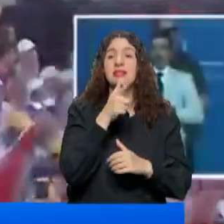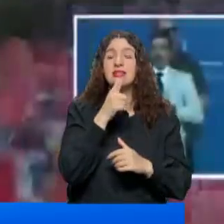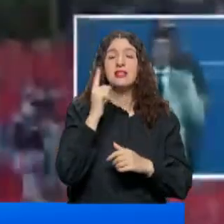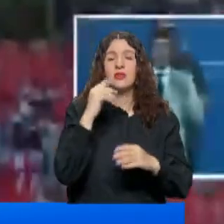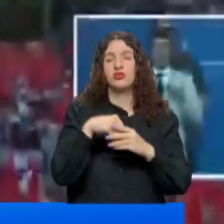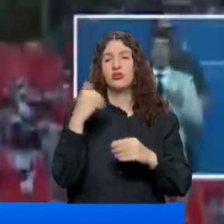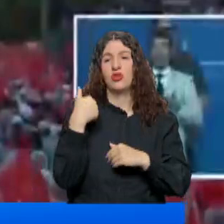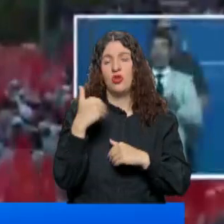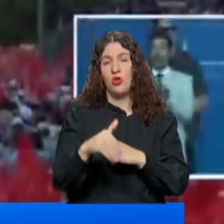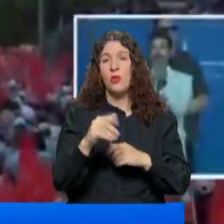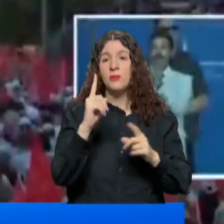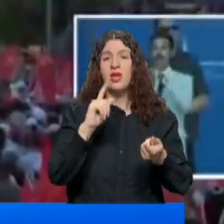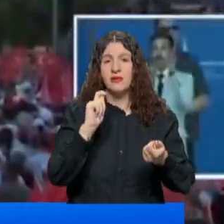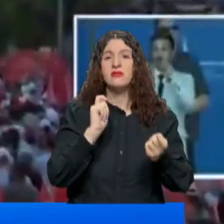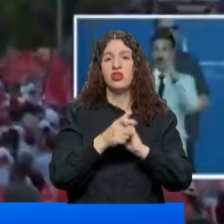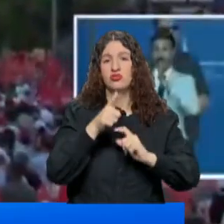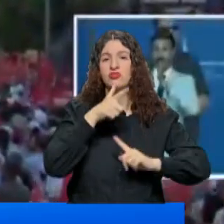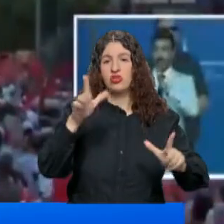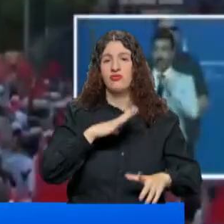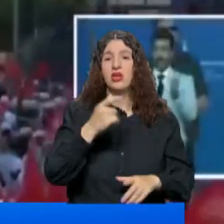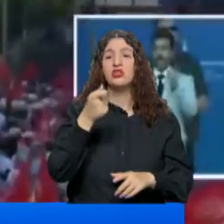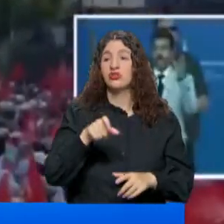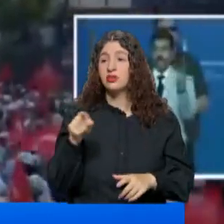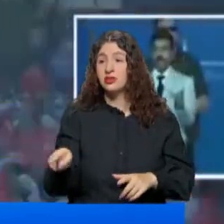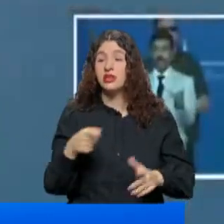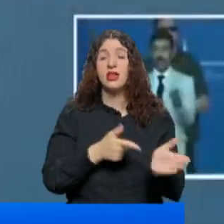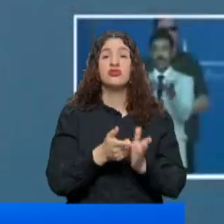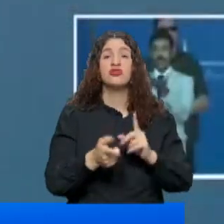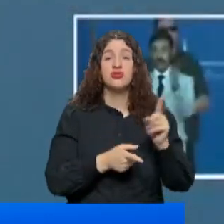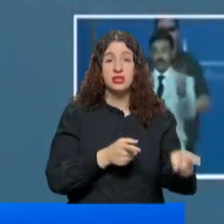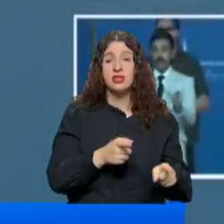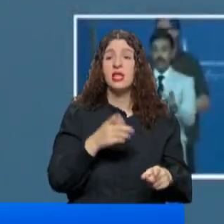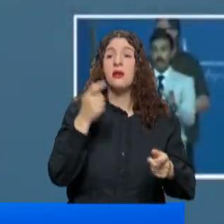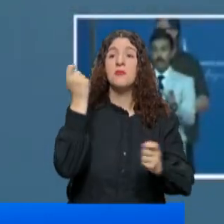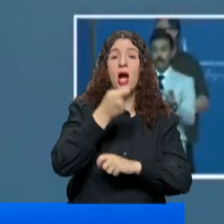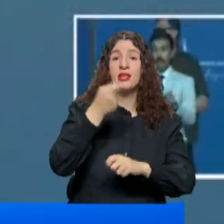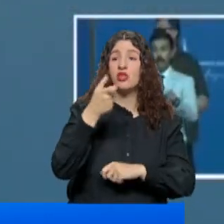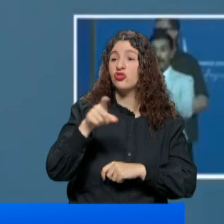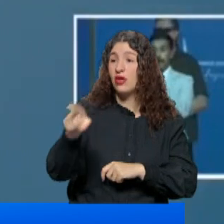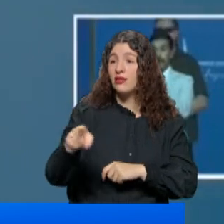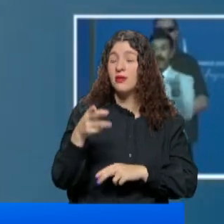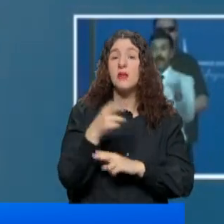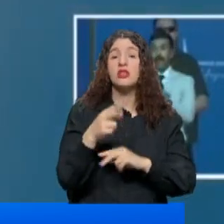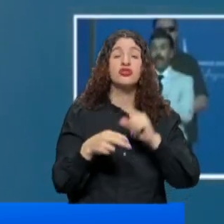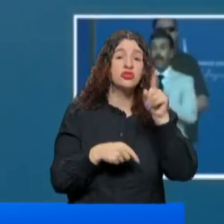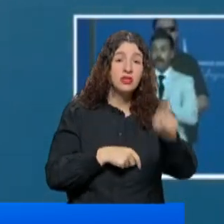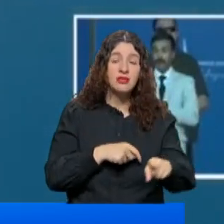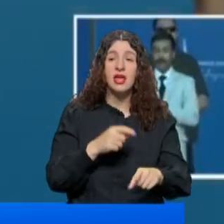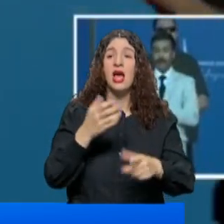Evet, bir değişim çığlığı var. İşçisinden, çiftçisinden, madencisinden,